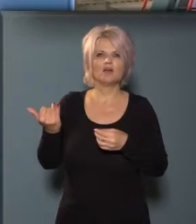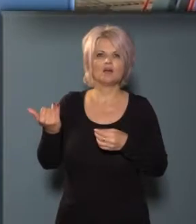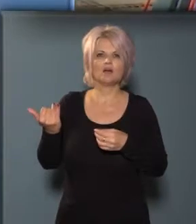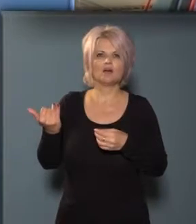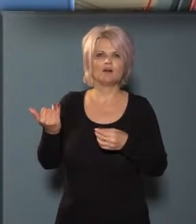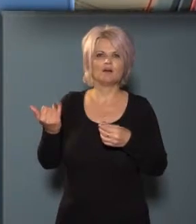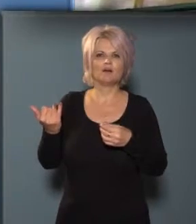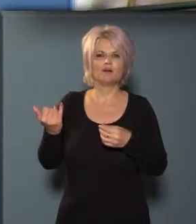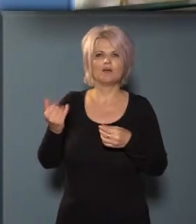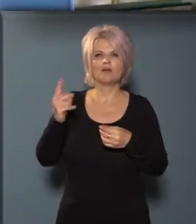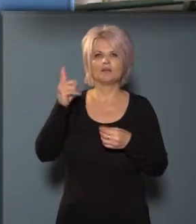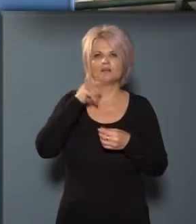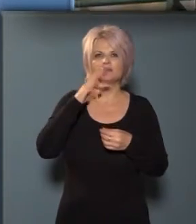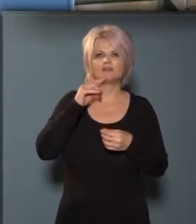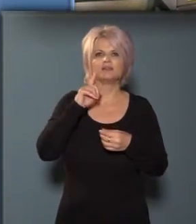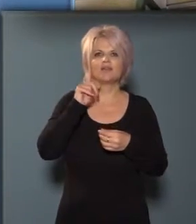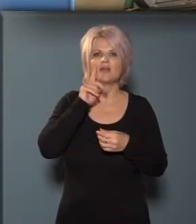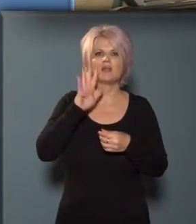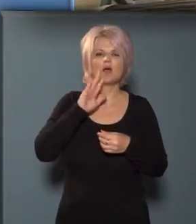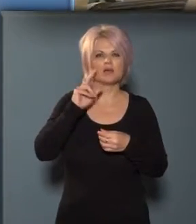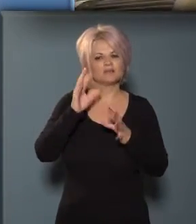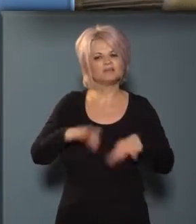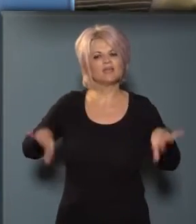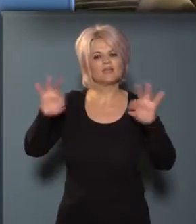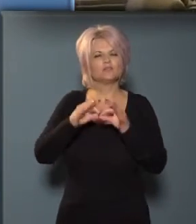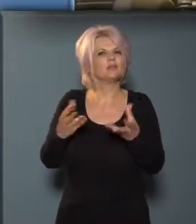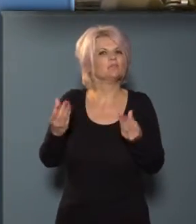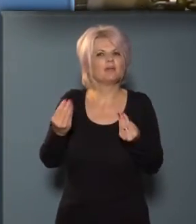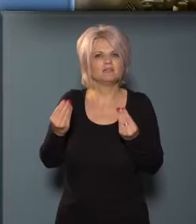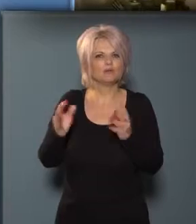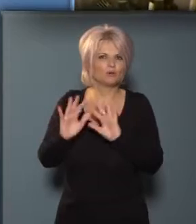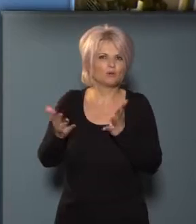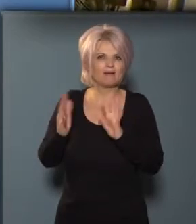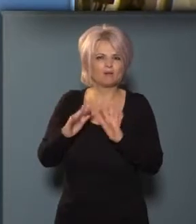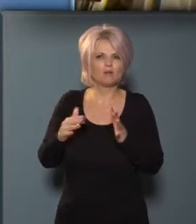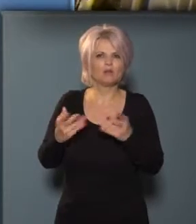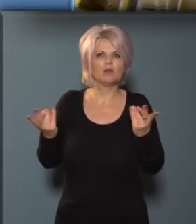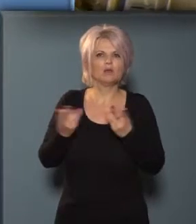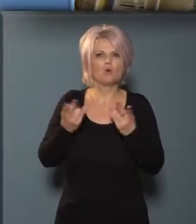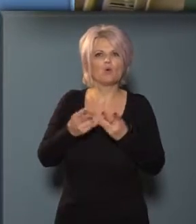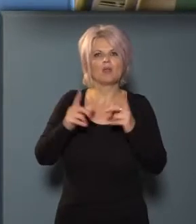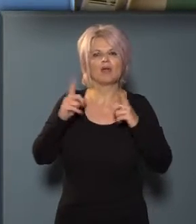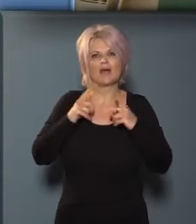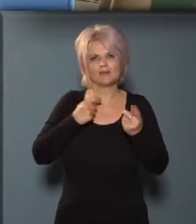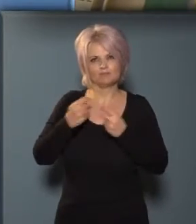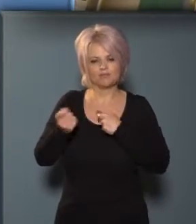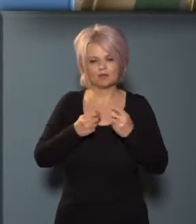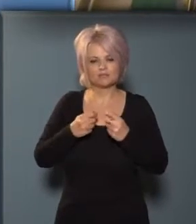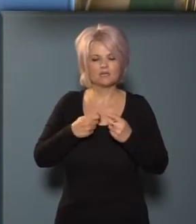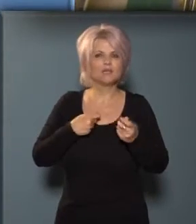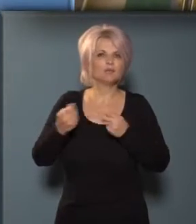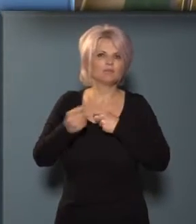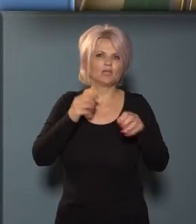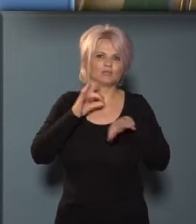Trilag teljesítménye, és ezzel hol áll a magyar piacon? Nagyjából, mint piacvezető, a festékiparral